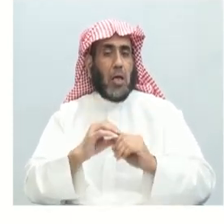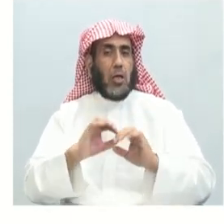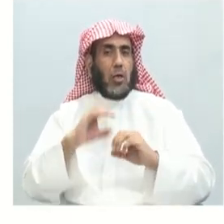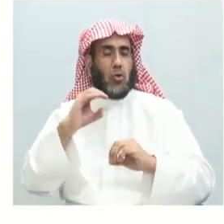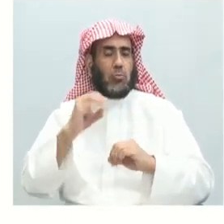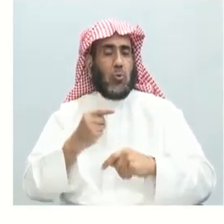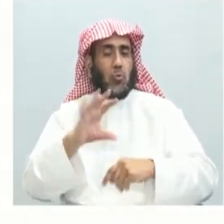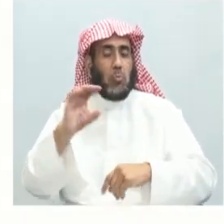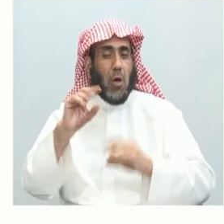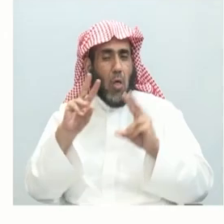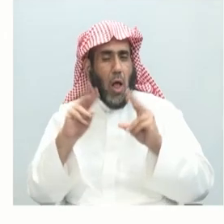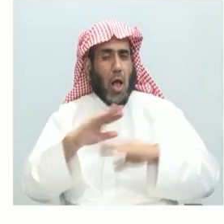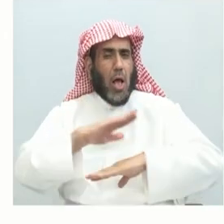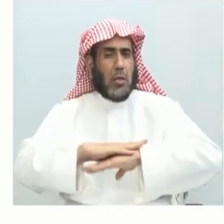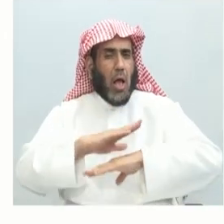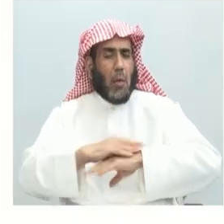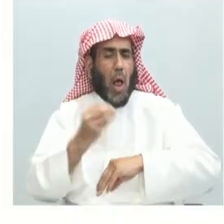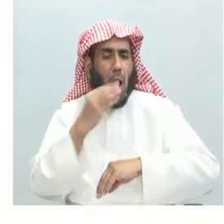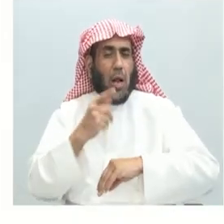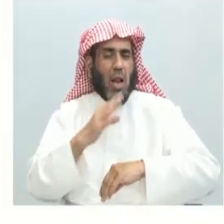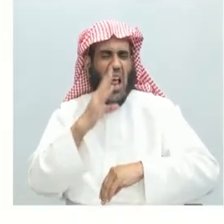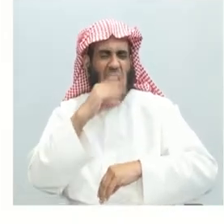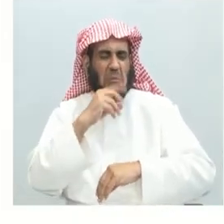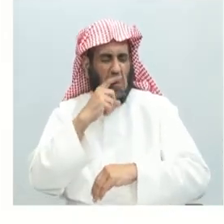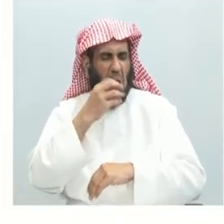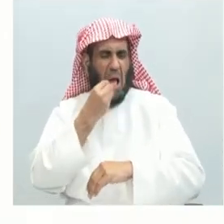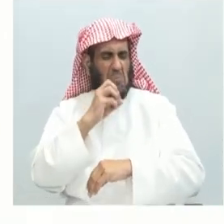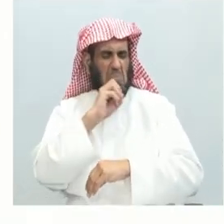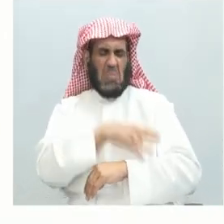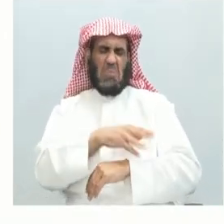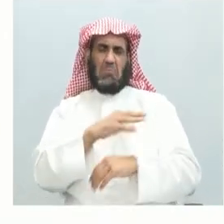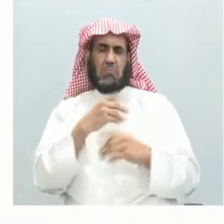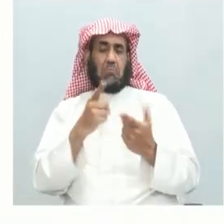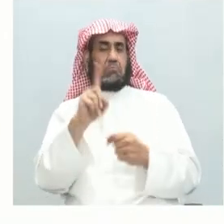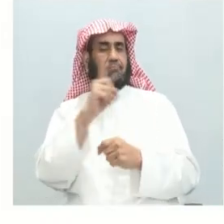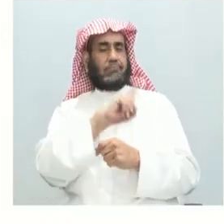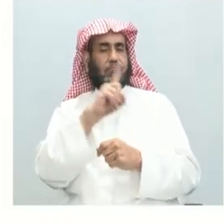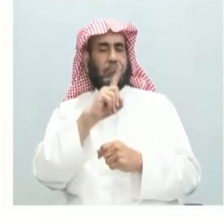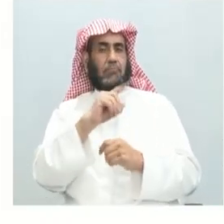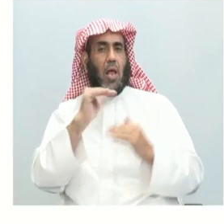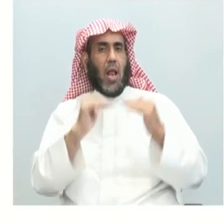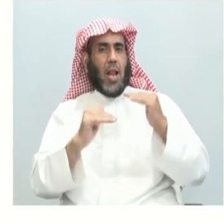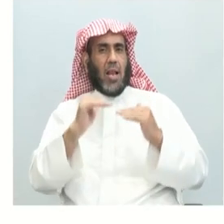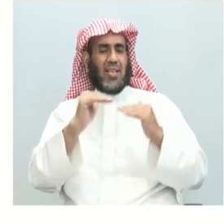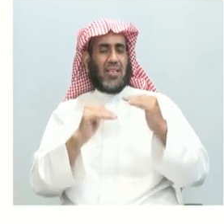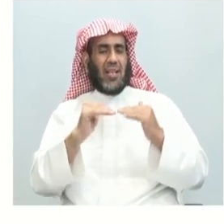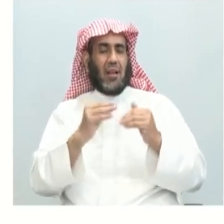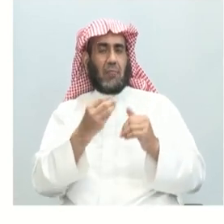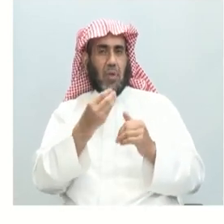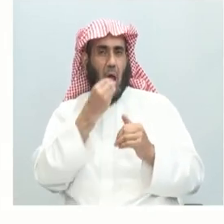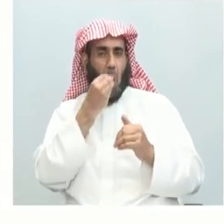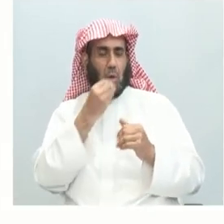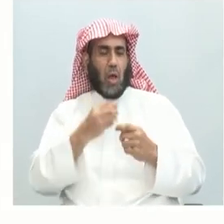تمثل اداب الاكل عدم دم الاكل الاعتدال في تناول